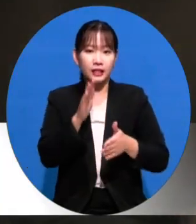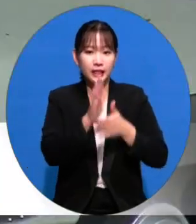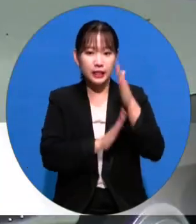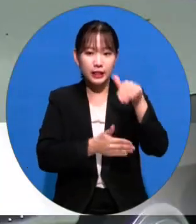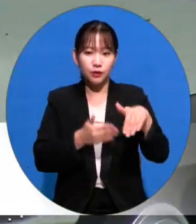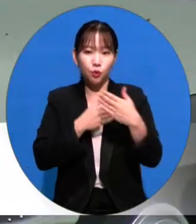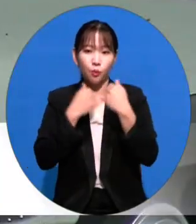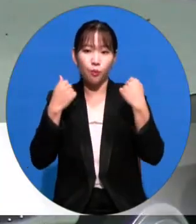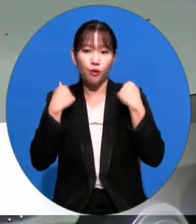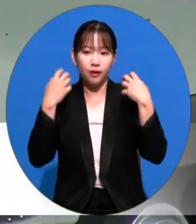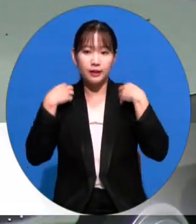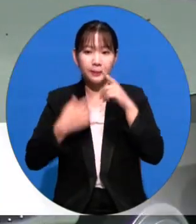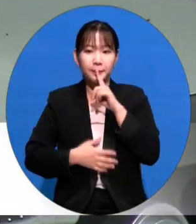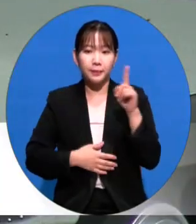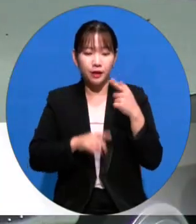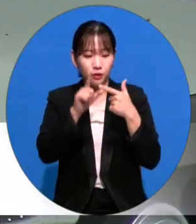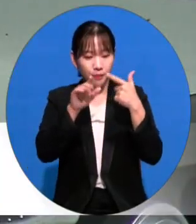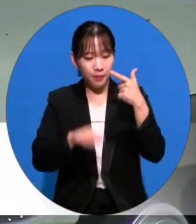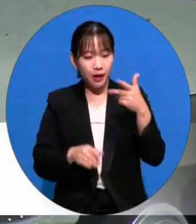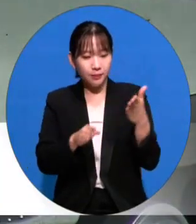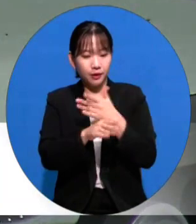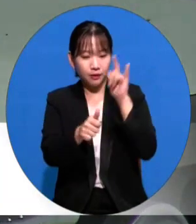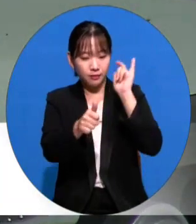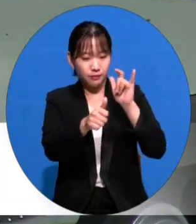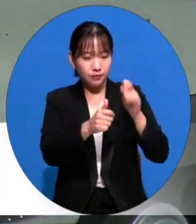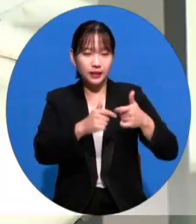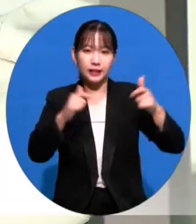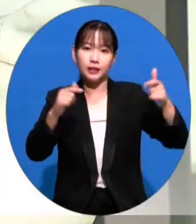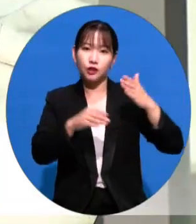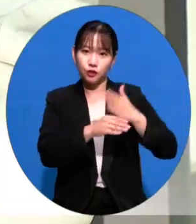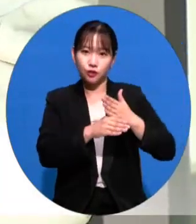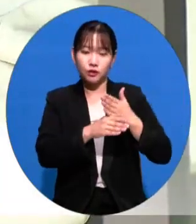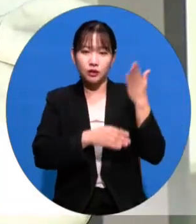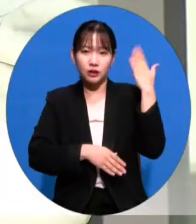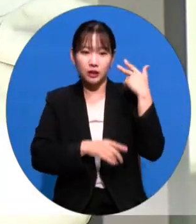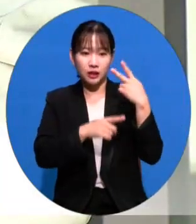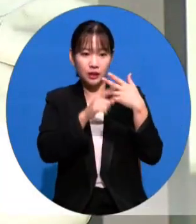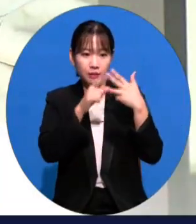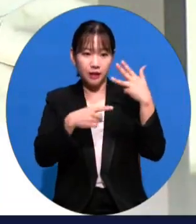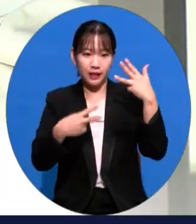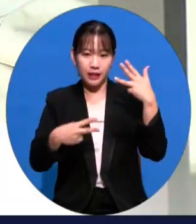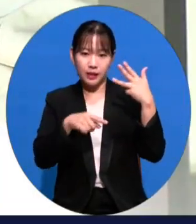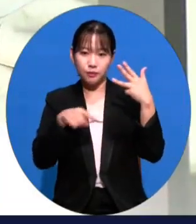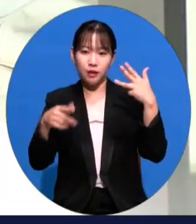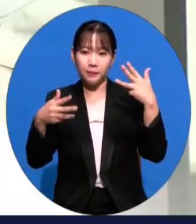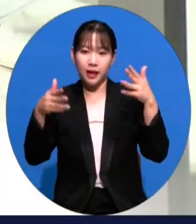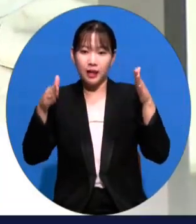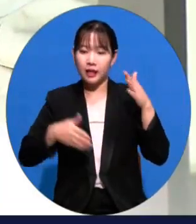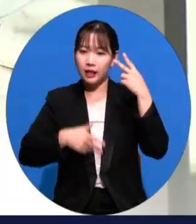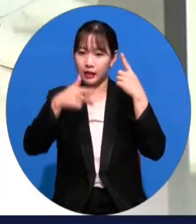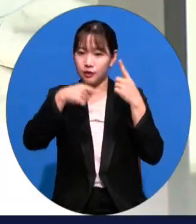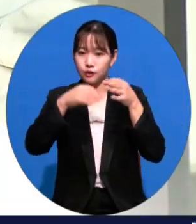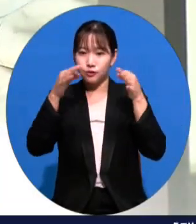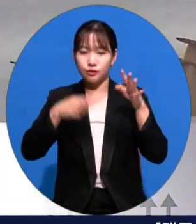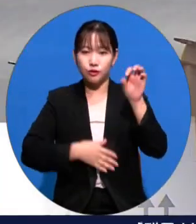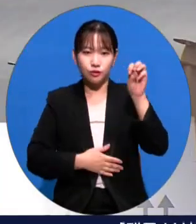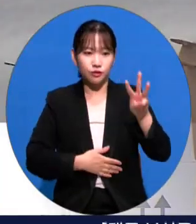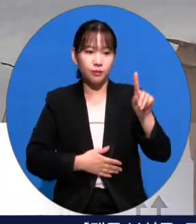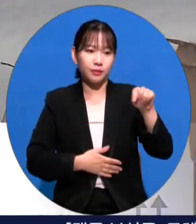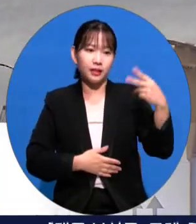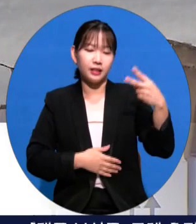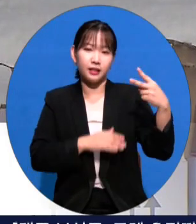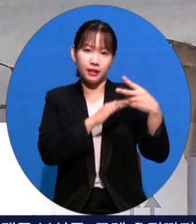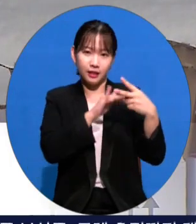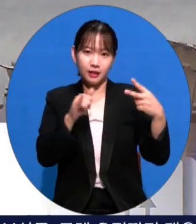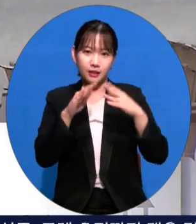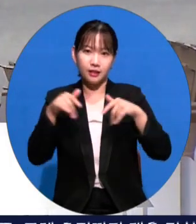따르면 6월 말부터 코로나19 확진자가 늘고 있는 가운데 지난 2일부터 8일까지 일주일간 광주는 1만 2천여